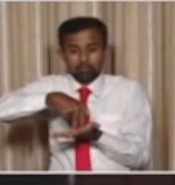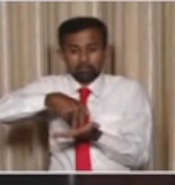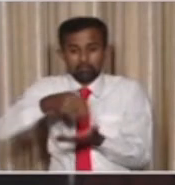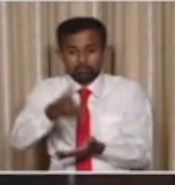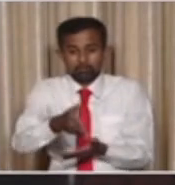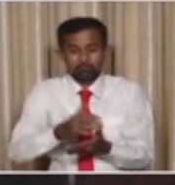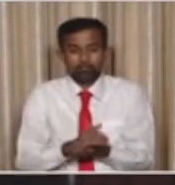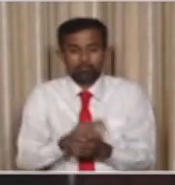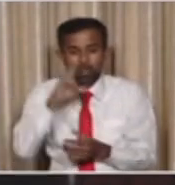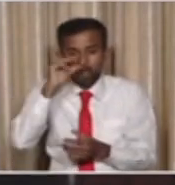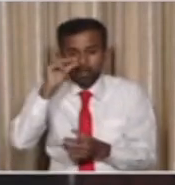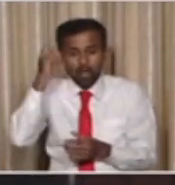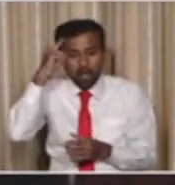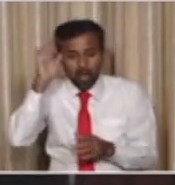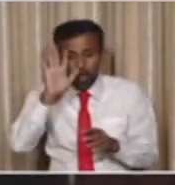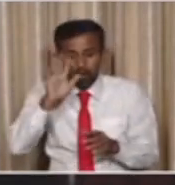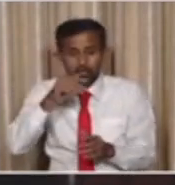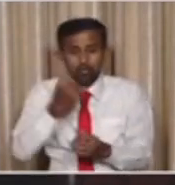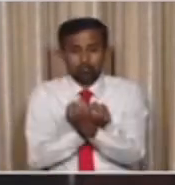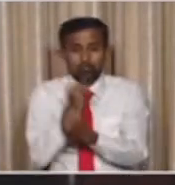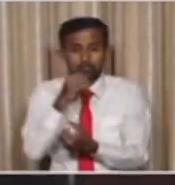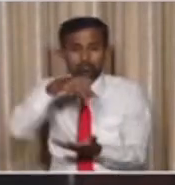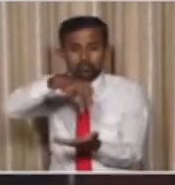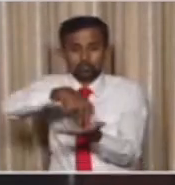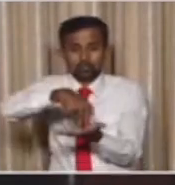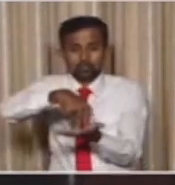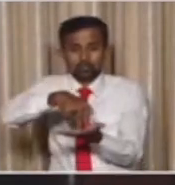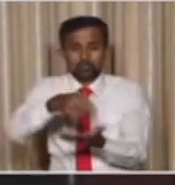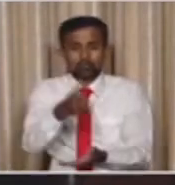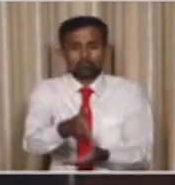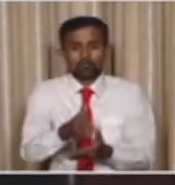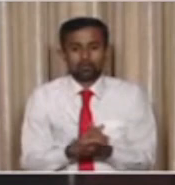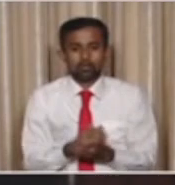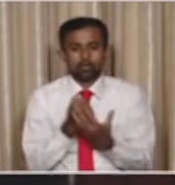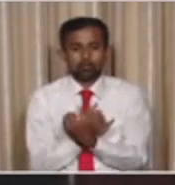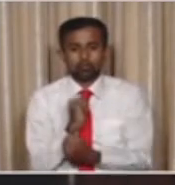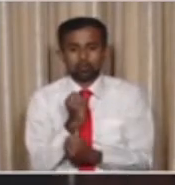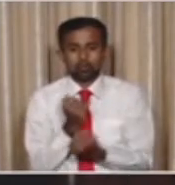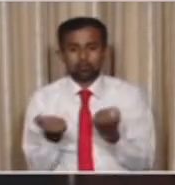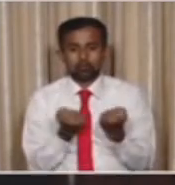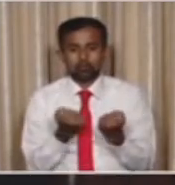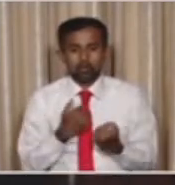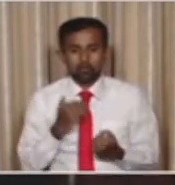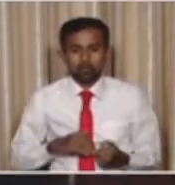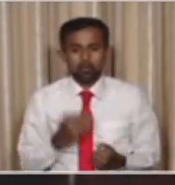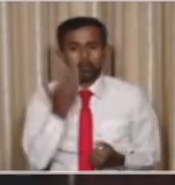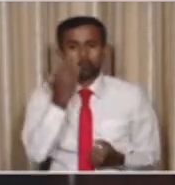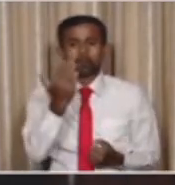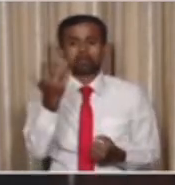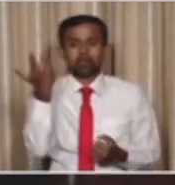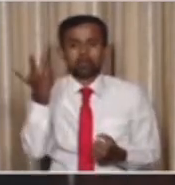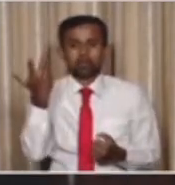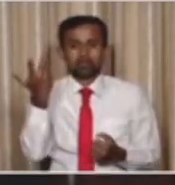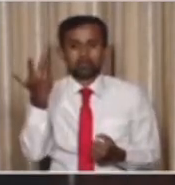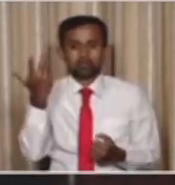නිලධාරී රෑට කළුවරෙත් පොලිස් නිලධාරියෙක් හිටගෙන ඉන්නවා සමහර වෙලාවට මේ පොලිස් නිලධාරියාව වාහනේ අපි හිටියට අපිට පේන්නේ නැහැ